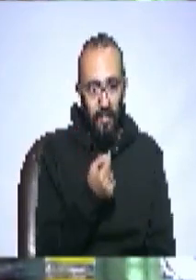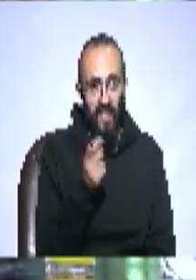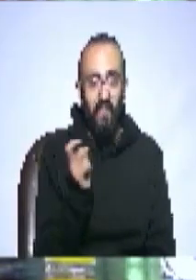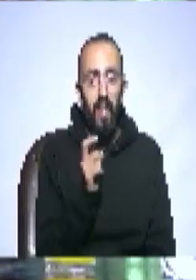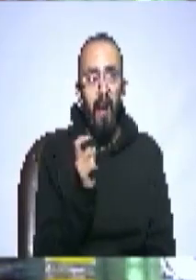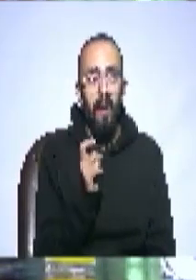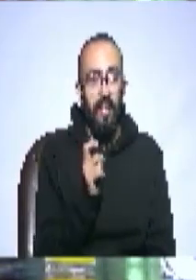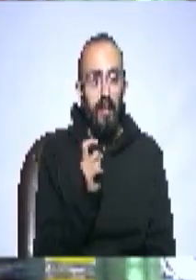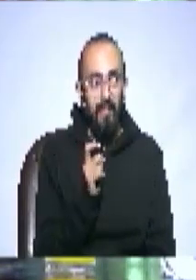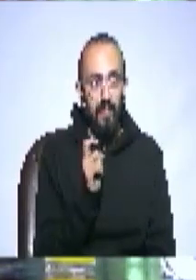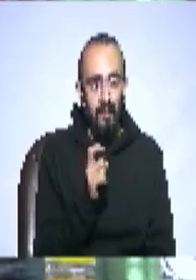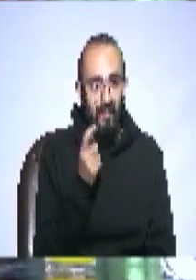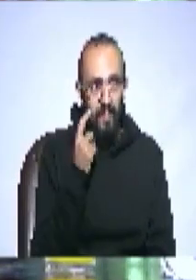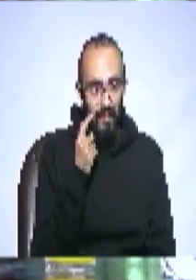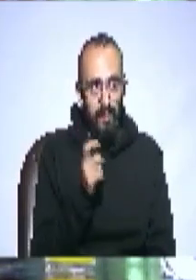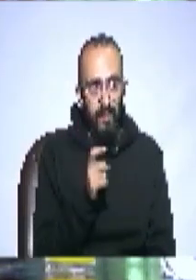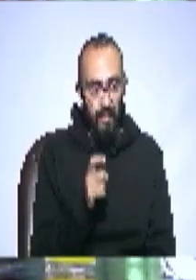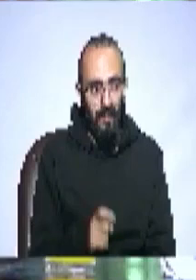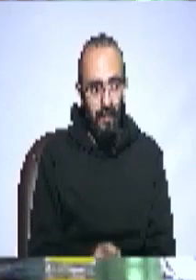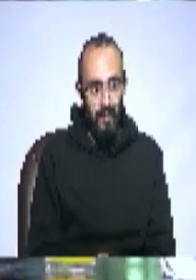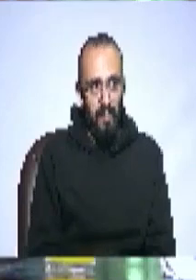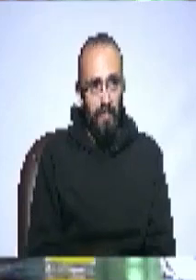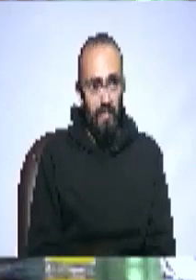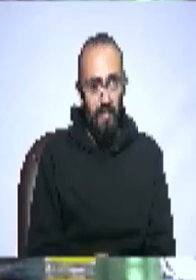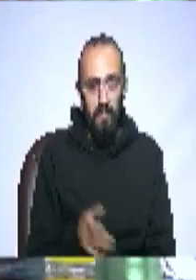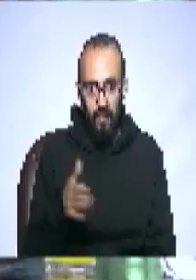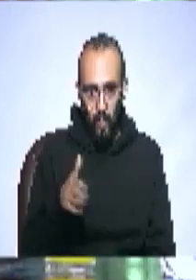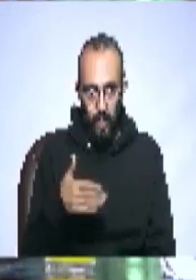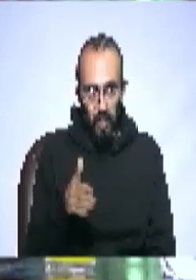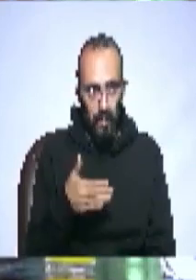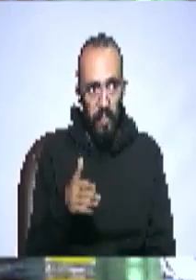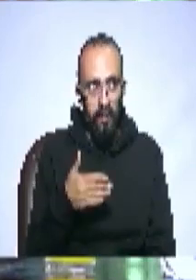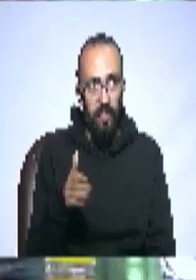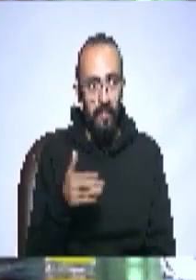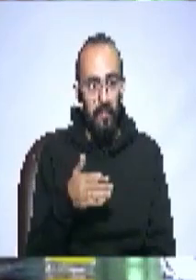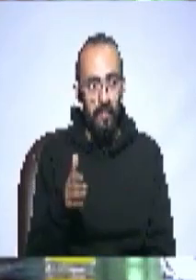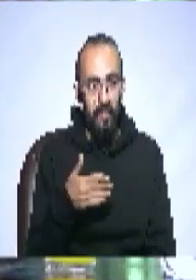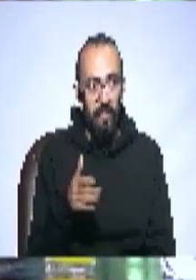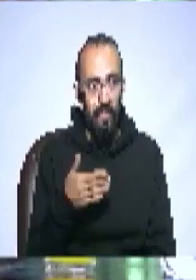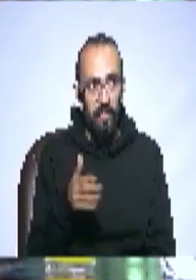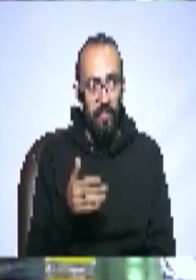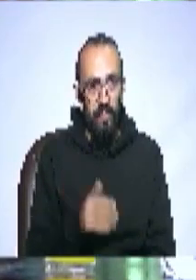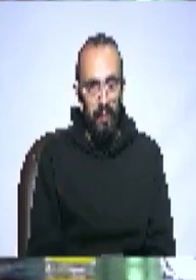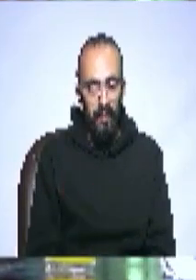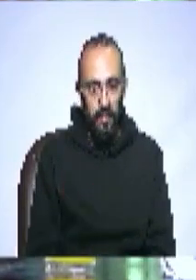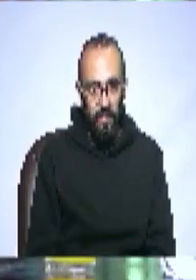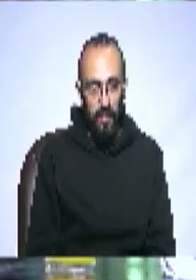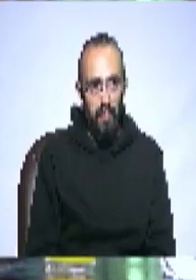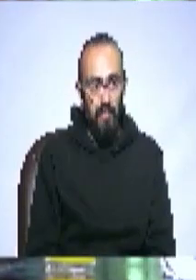الفرخه طالعه ازاي. دي الفراخ المشويه ولا اللي هي اللي هي مع البطاطس؟